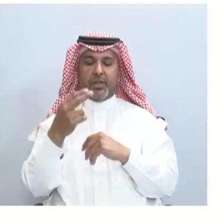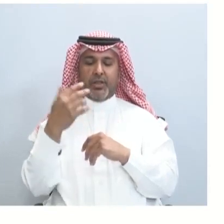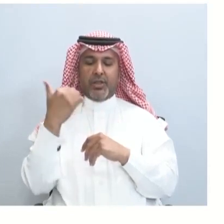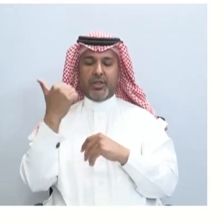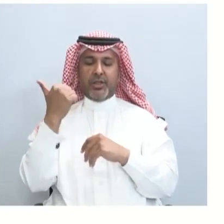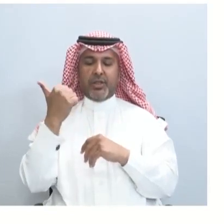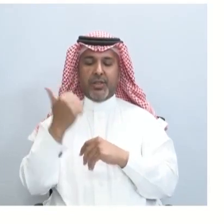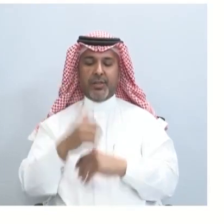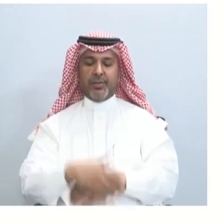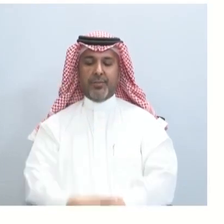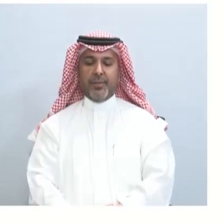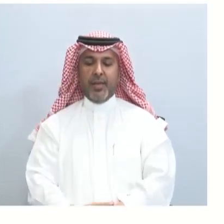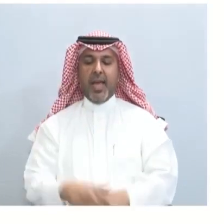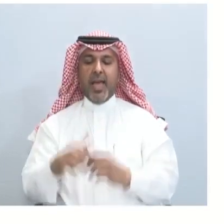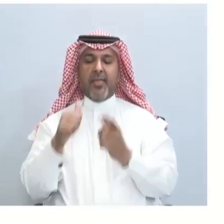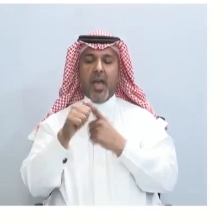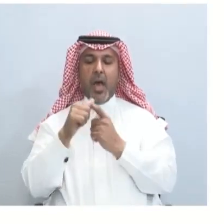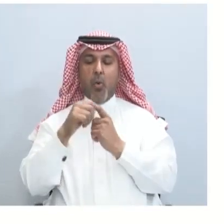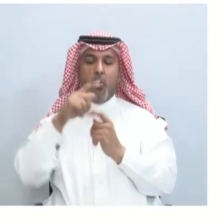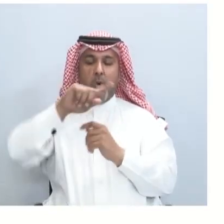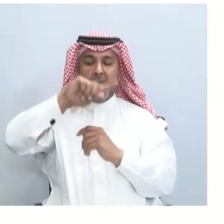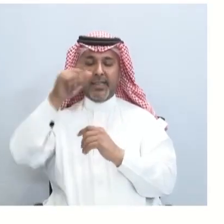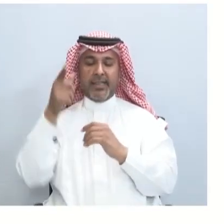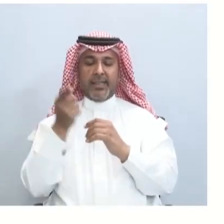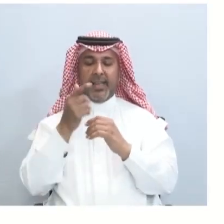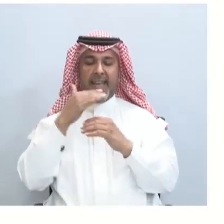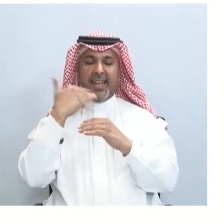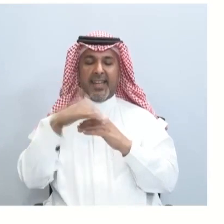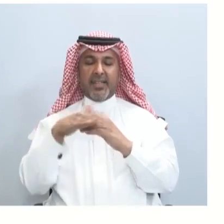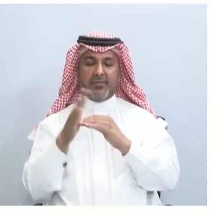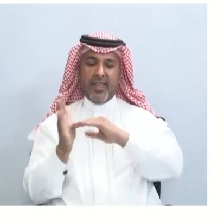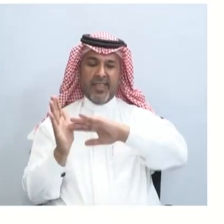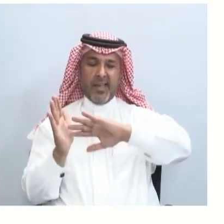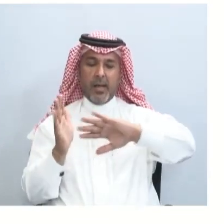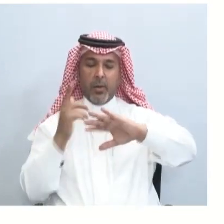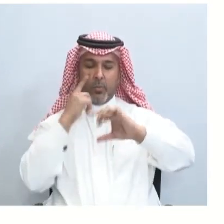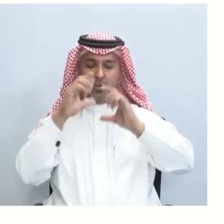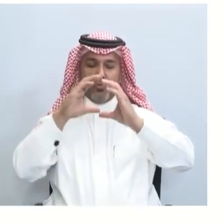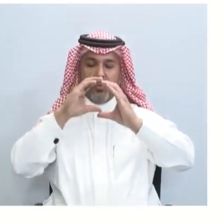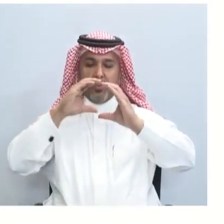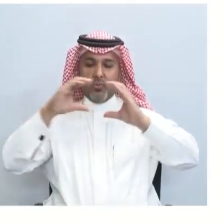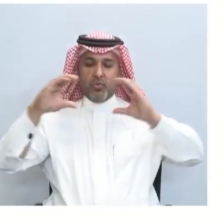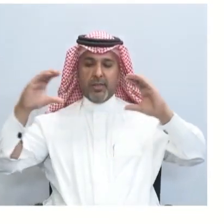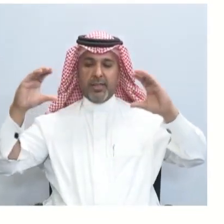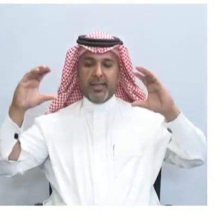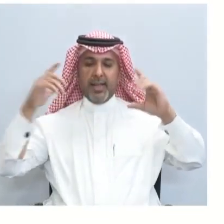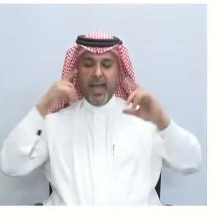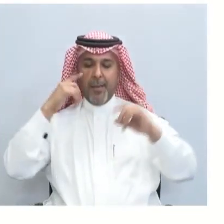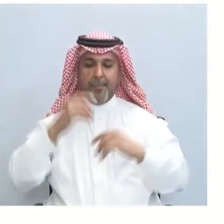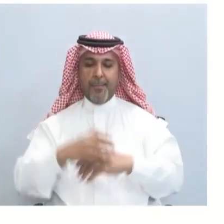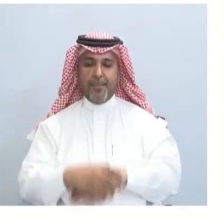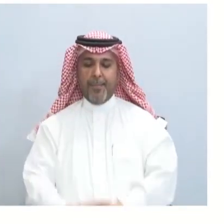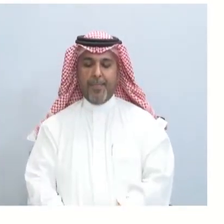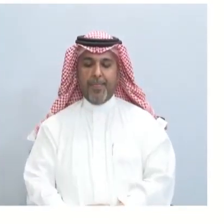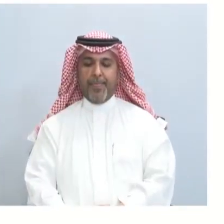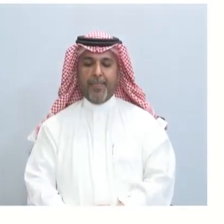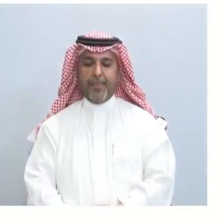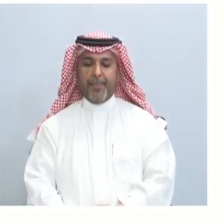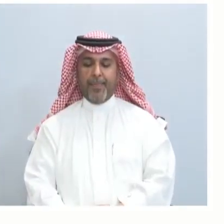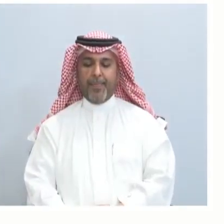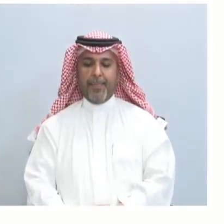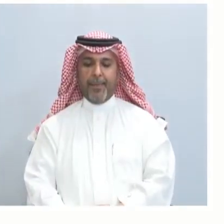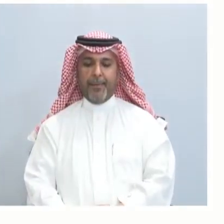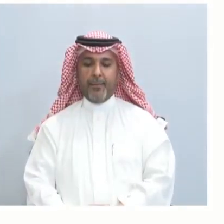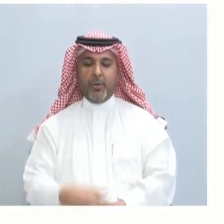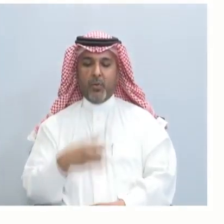مربع وتمثل مساحه نصف الدائره الان نوجد مساحه المستطيل المستطيل كما